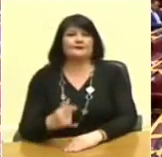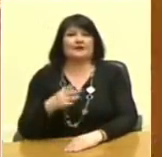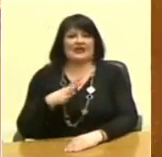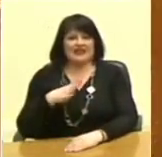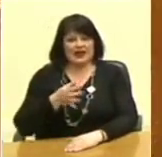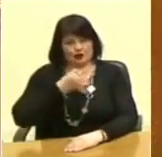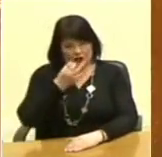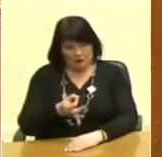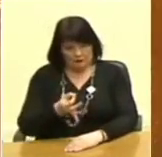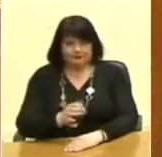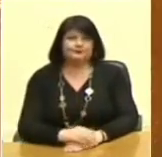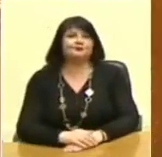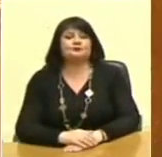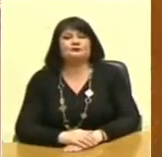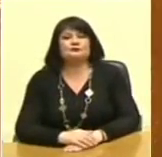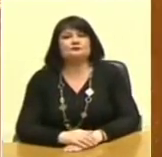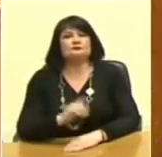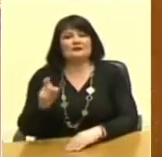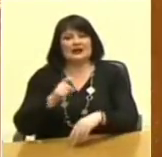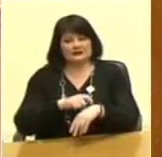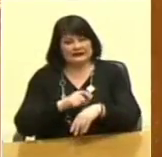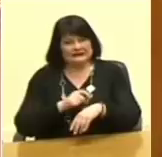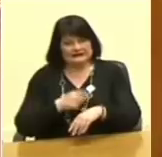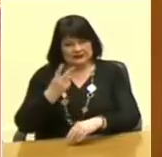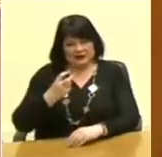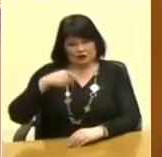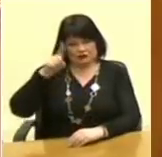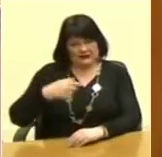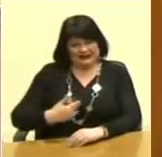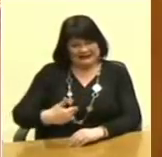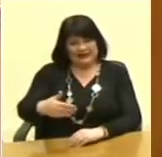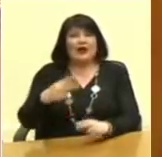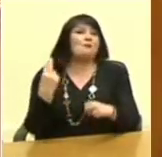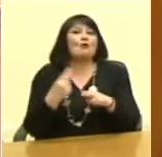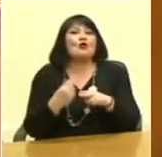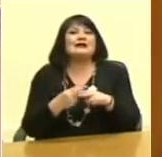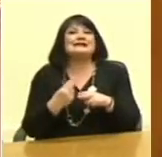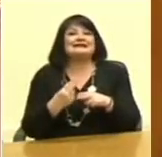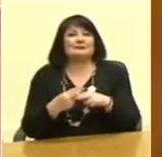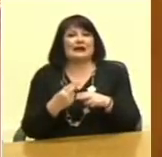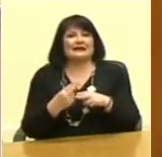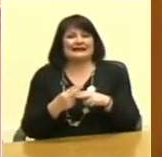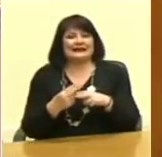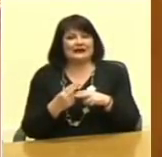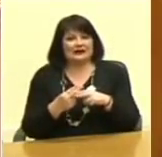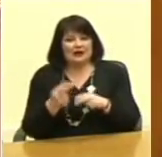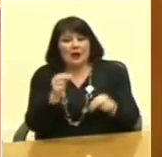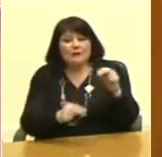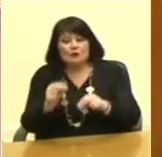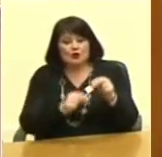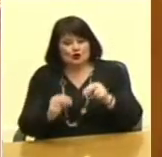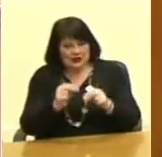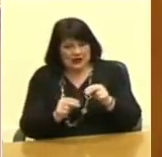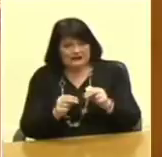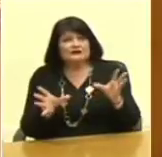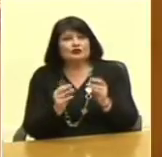εξής. Βρισκόμαστε, επαναλαμβάνω, 20 μέρες πριν από μια πολύ κρίσιμη εκλογική αναμέτρηση που